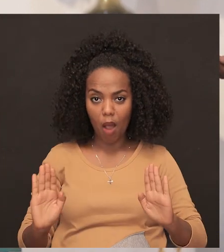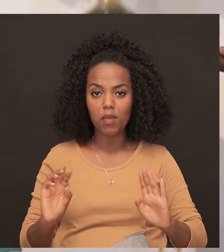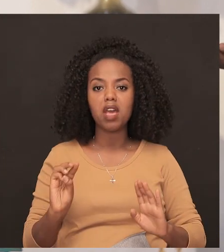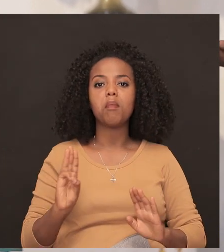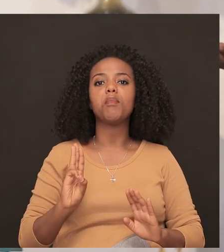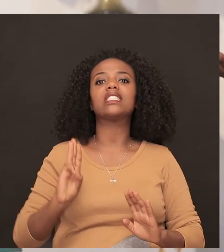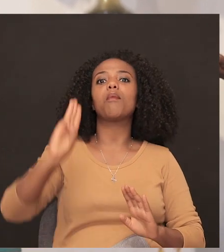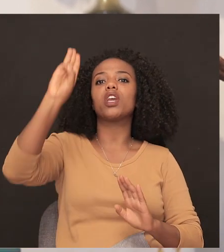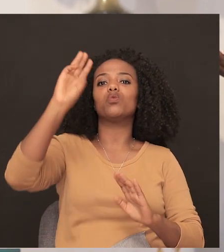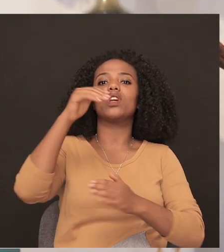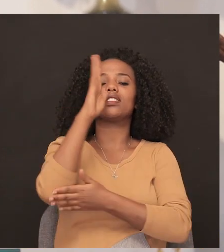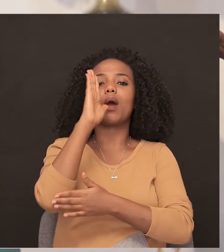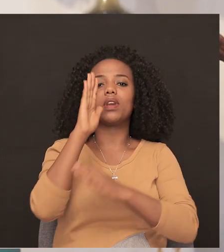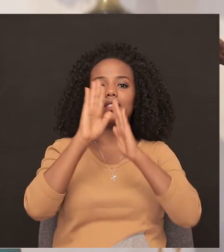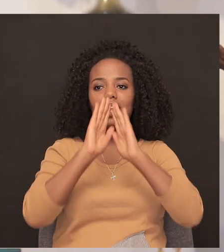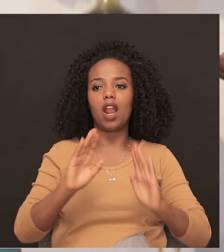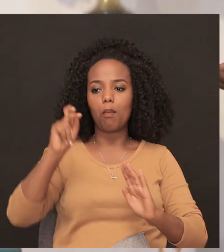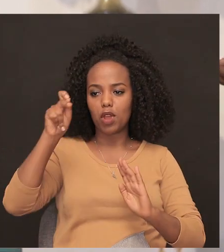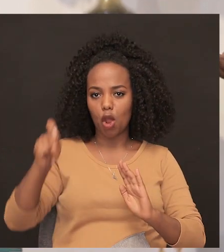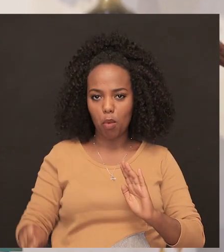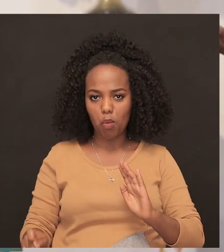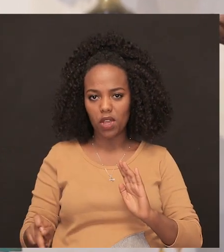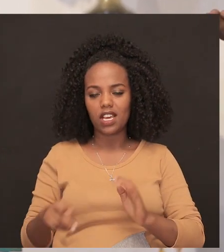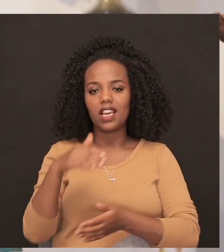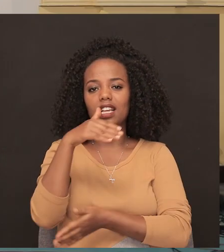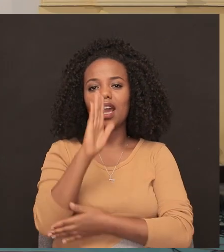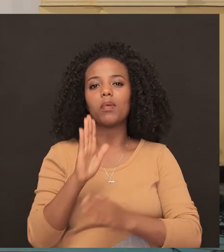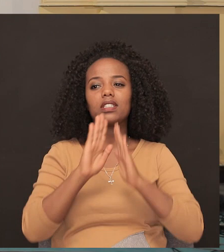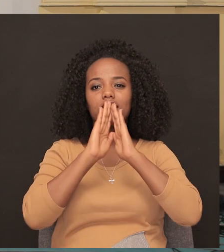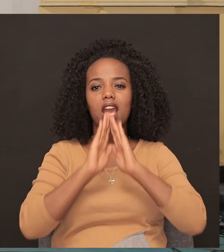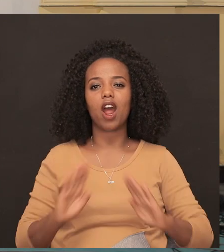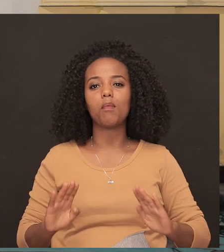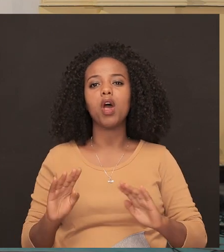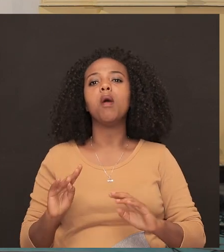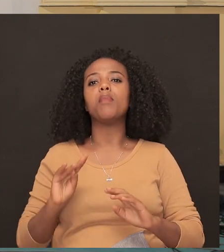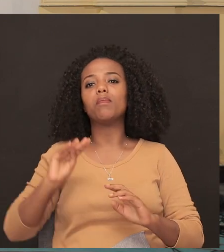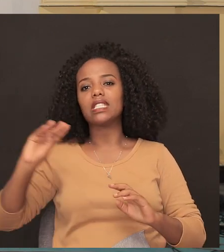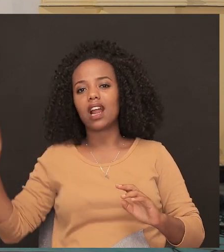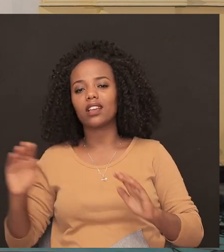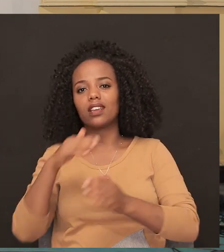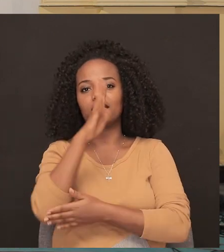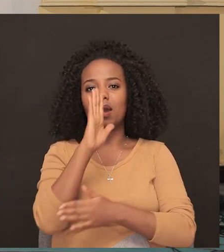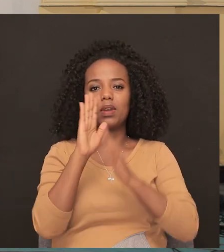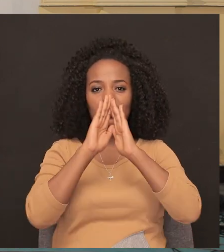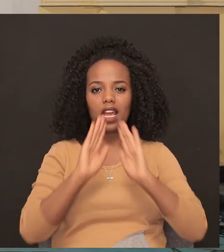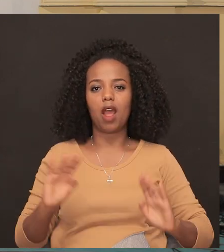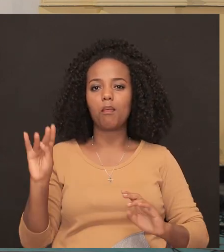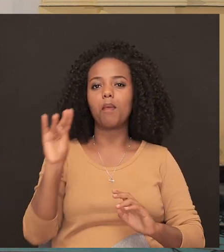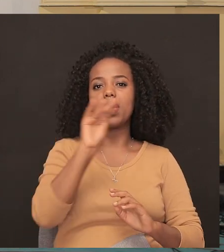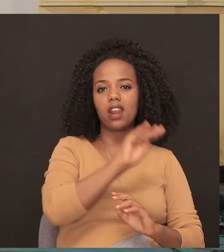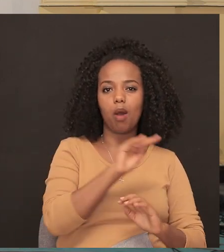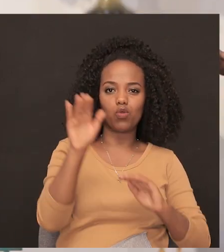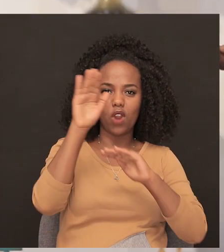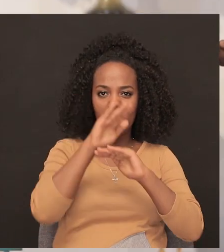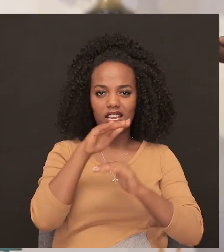ሰላም በሰሜኑ ላይ የእግዚአብሔር ሰላም በደቡቡ ላይ የእግዚአብሔር ሰላም በምስራቁ ላይ የእግዚአብሔር ሰላም